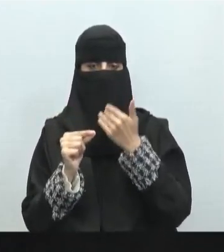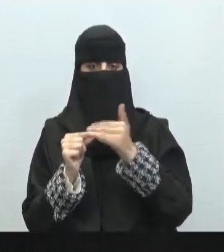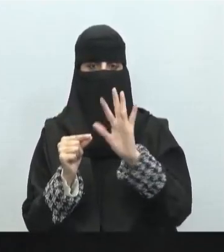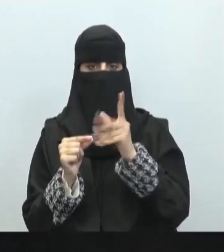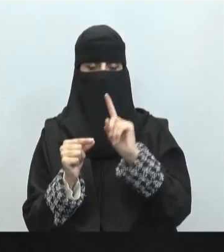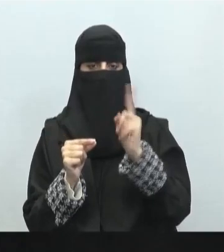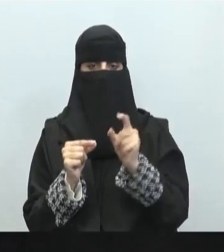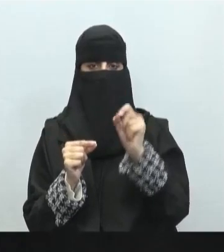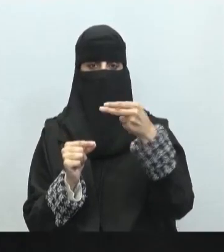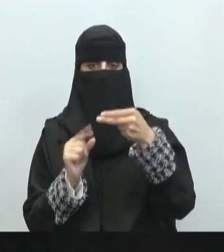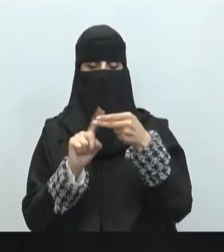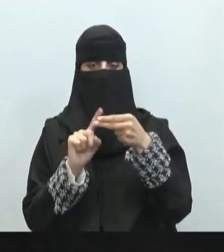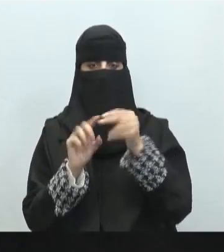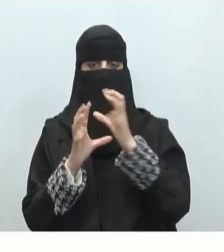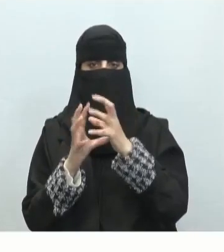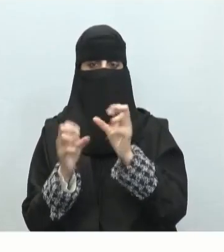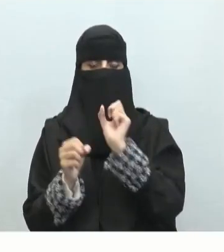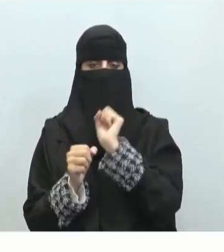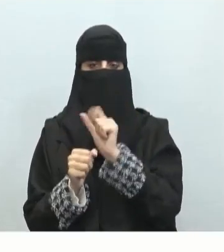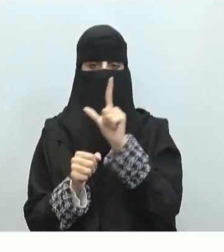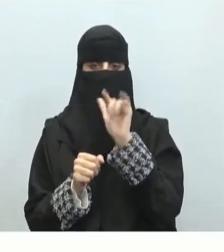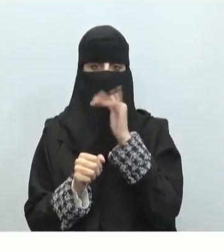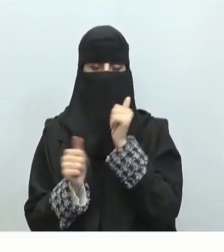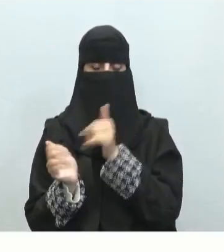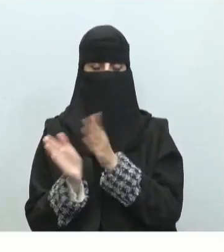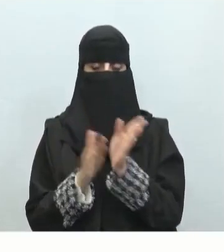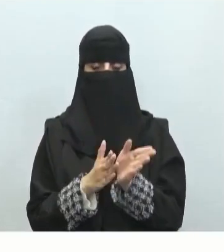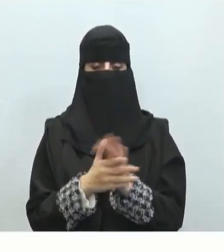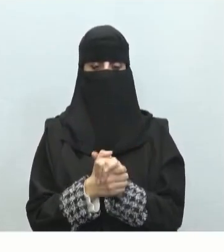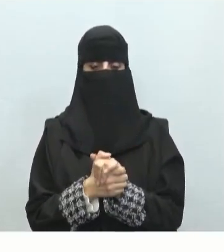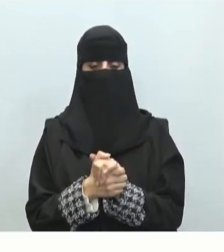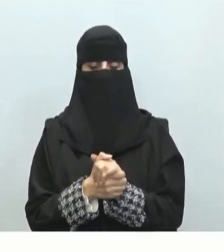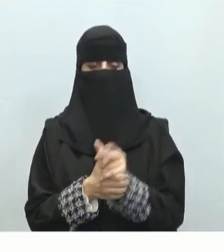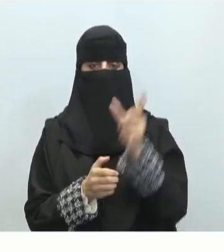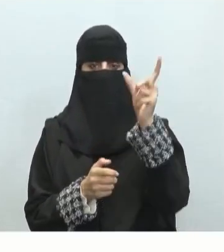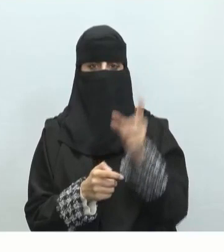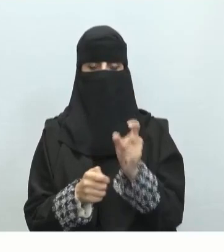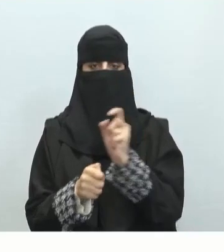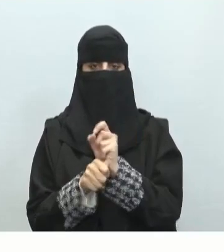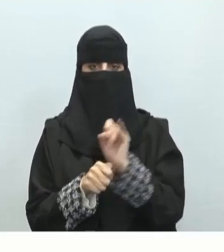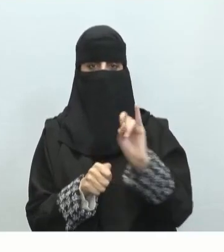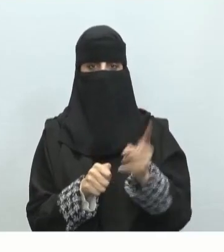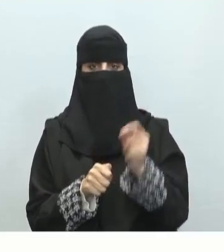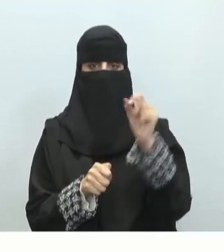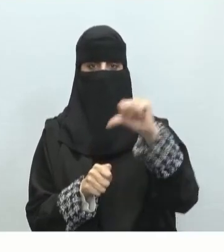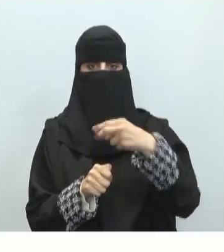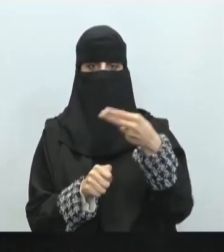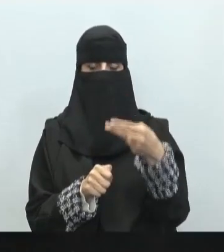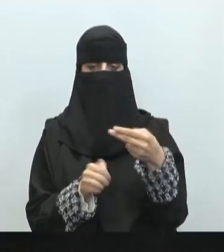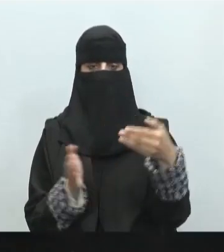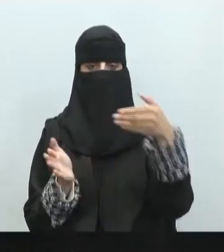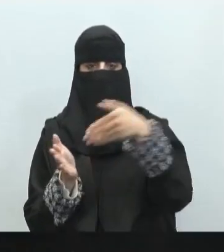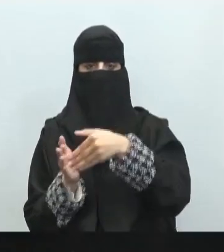هنا حاله اعرابيه احسنتم ايها الابطال اذا اقول فاعل مرفوع اركز